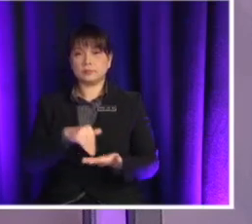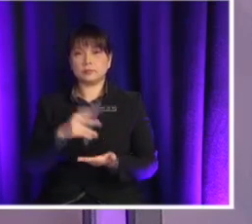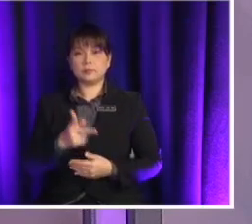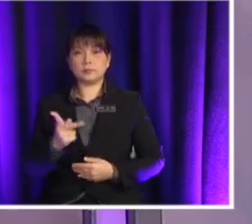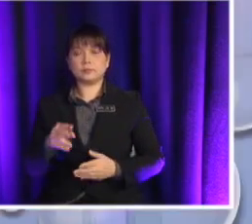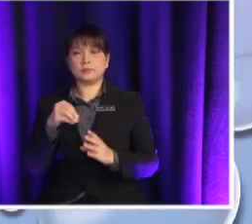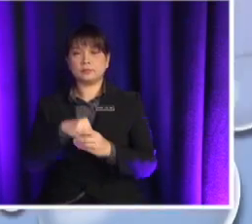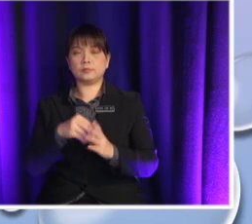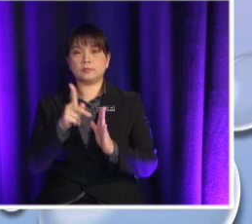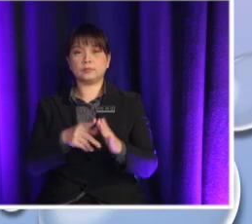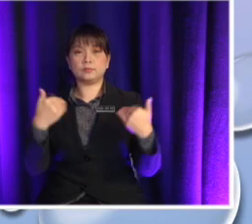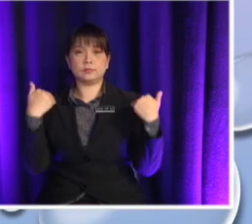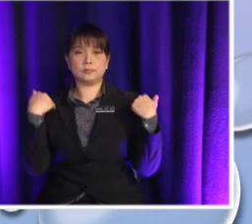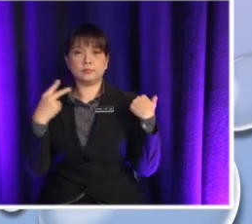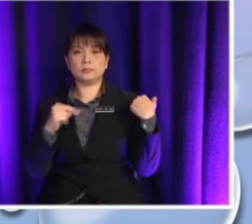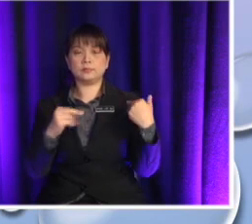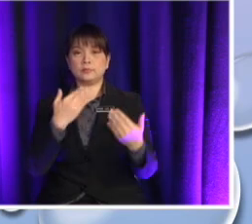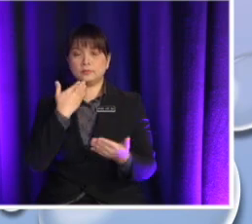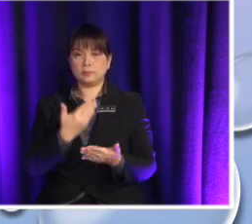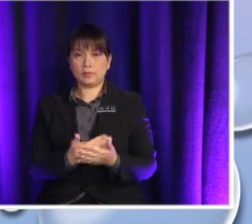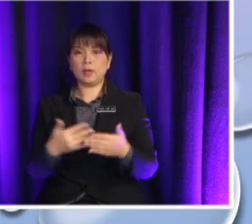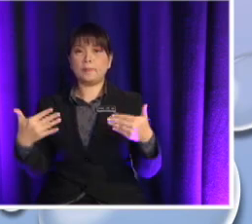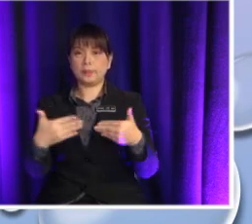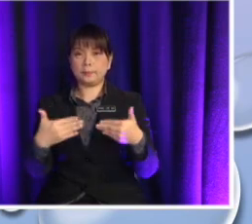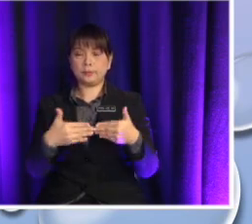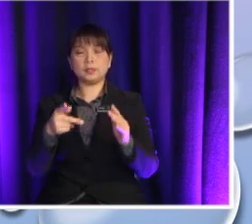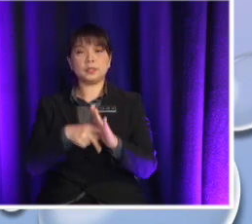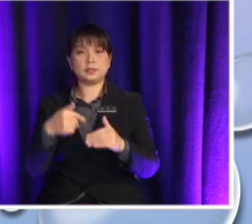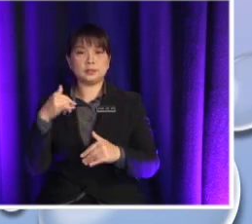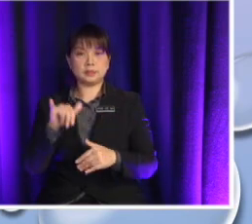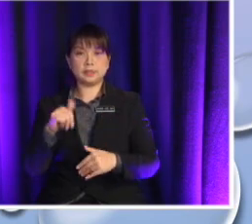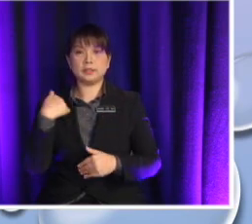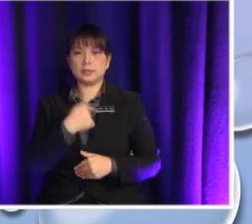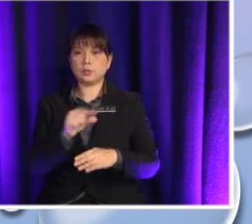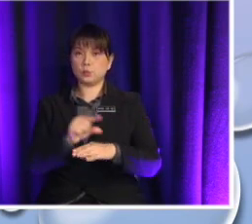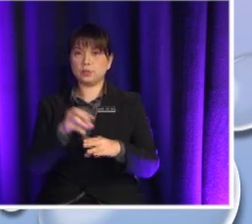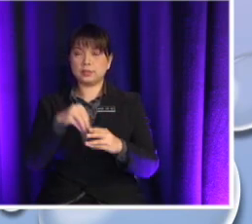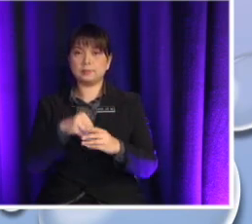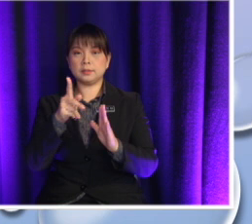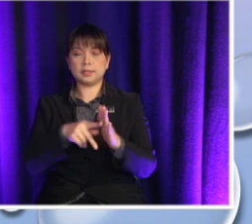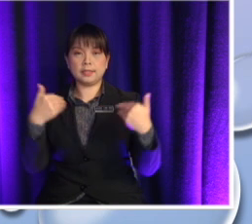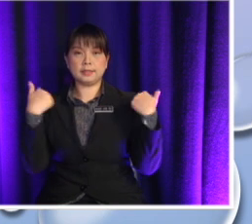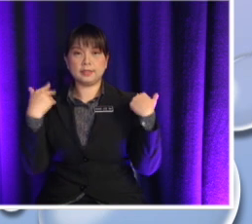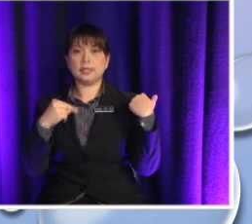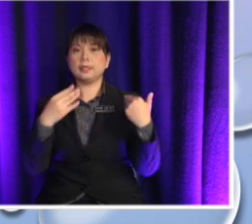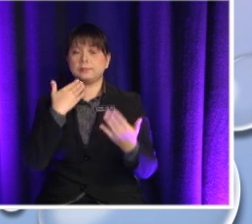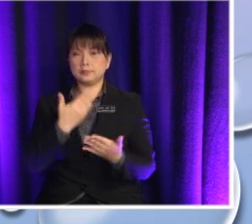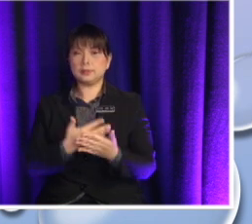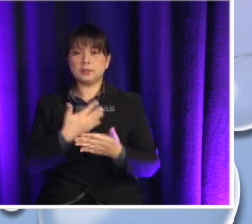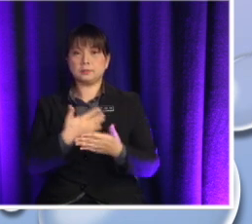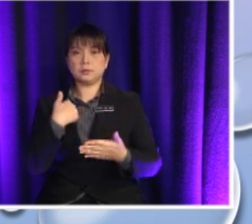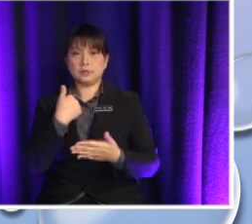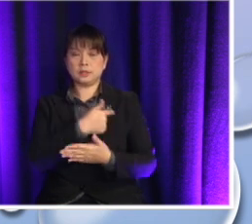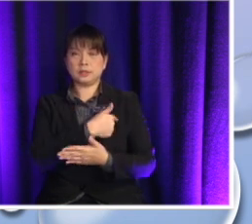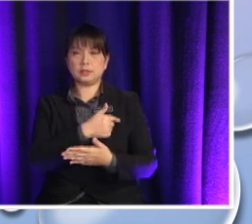dalam keadaan baik, penyambung yang kita guna pun dalam keadaan baik. Okey. So sebelum kita ambil kata contoh